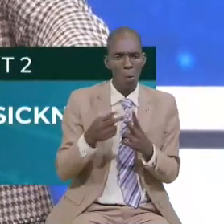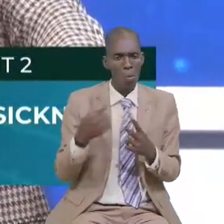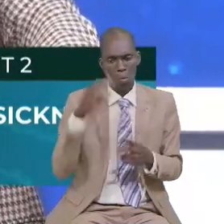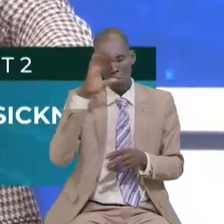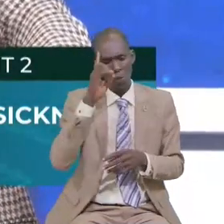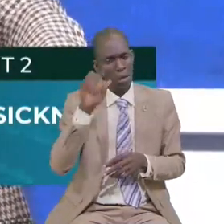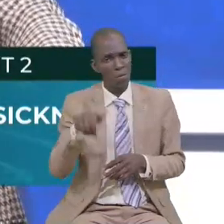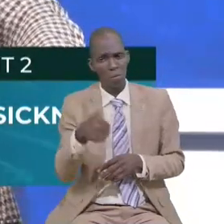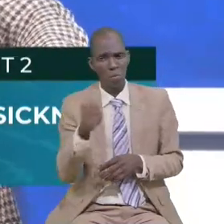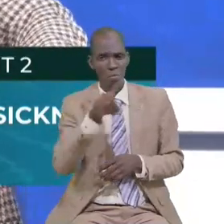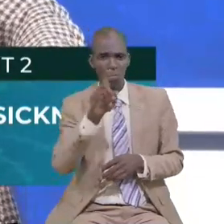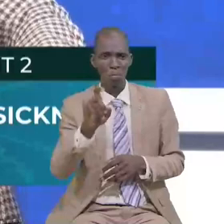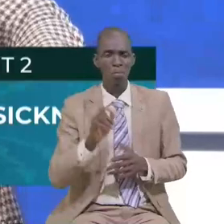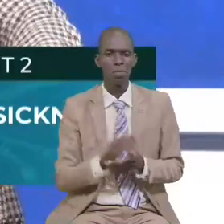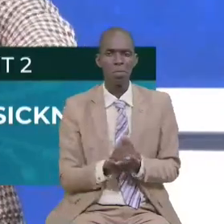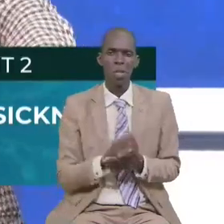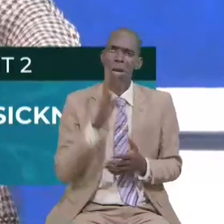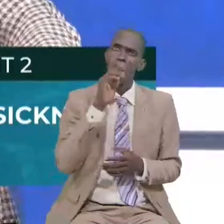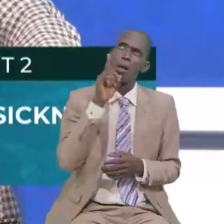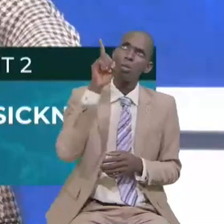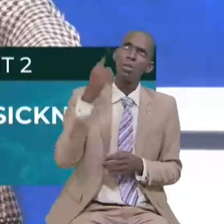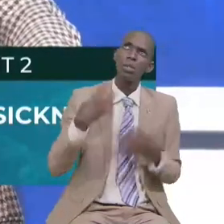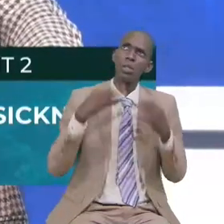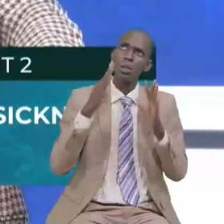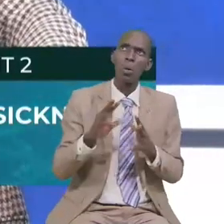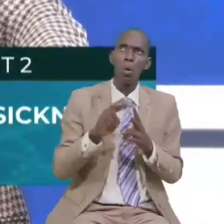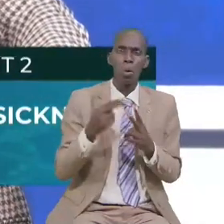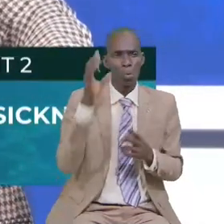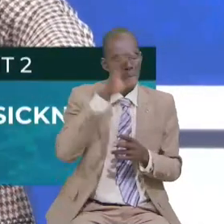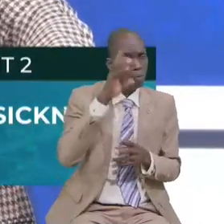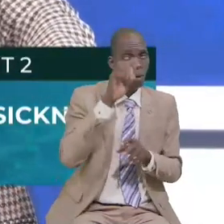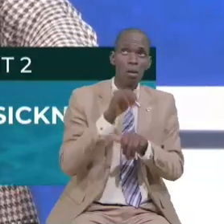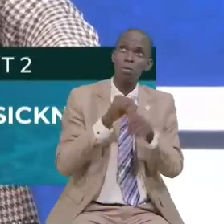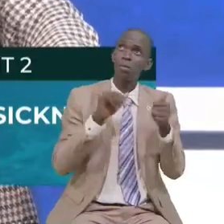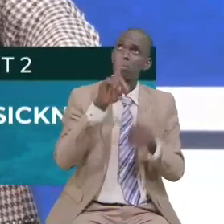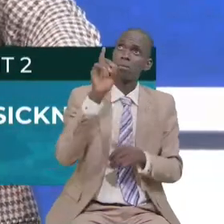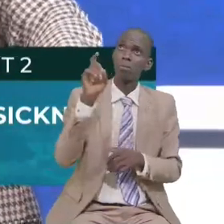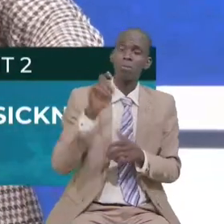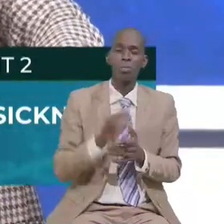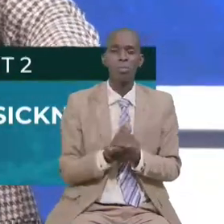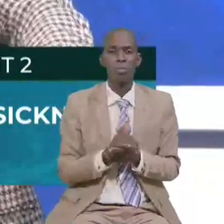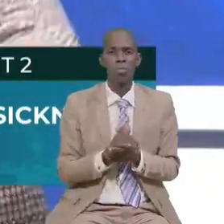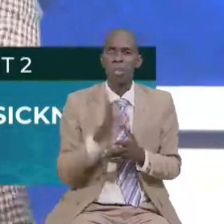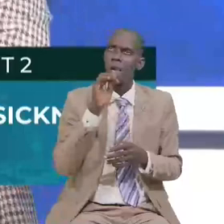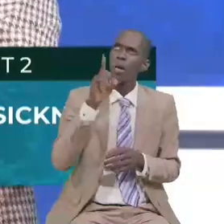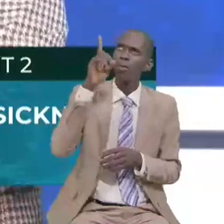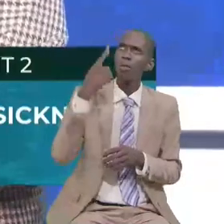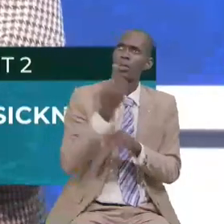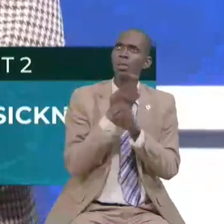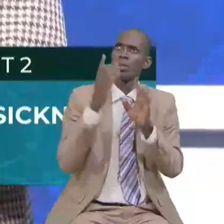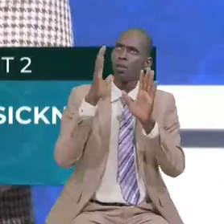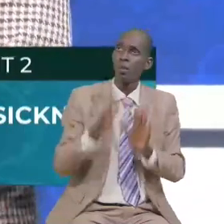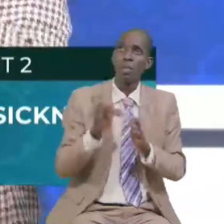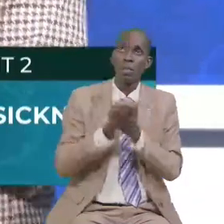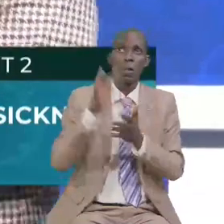autre? Es-tu le guérisseur ou devons-nous en attendre un autre? Es-tu le